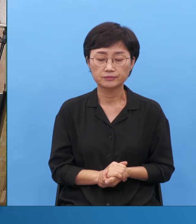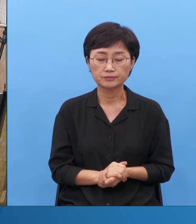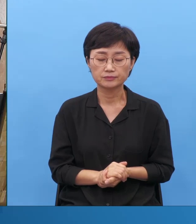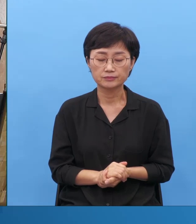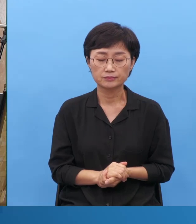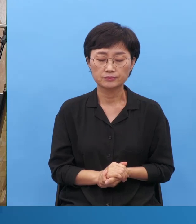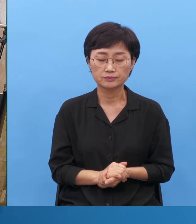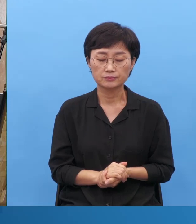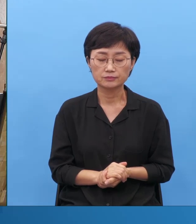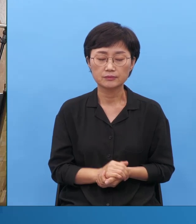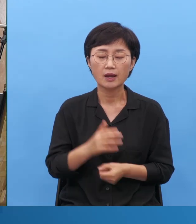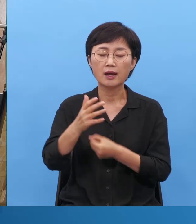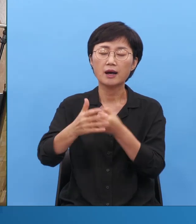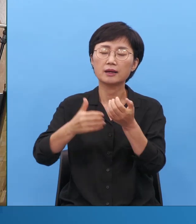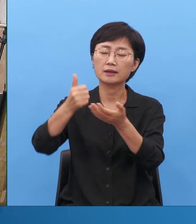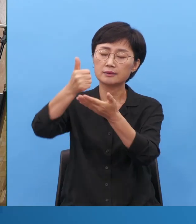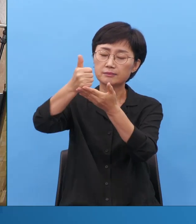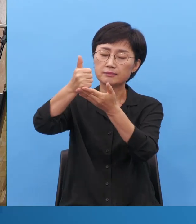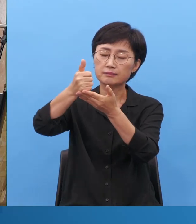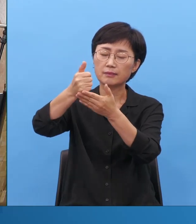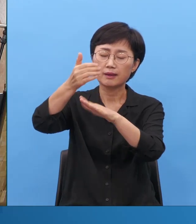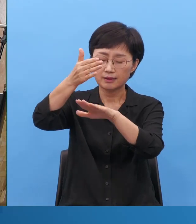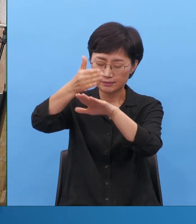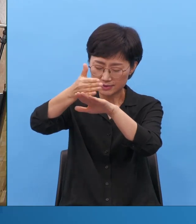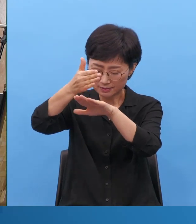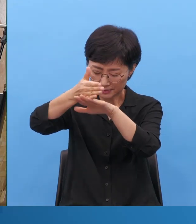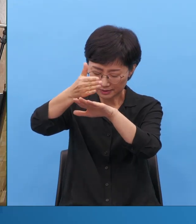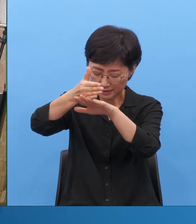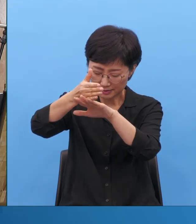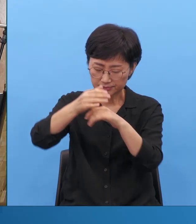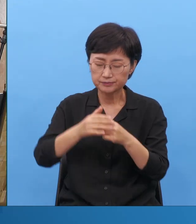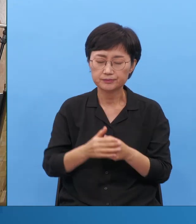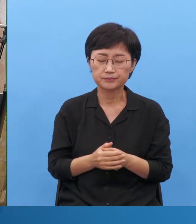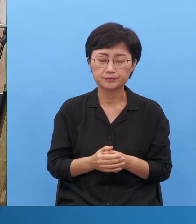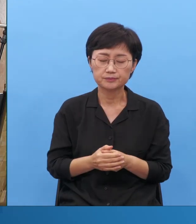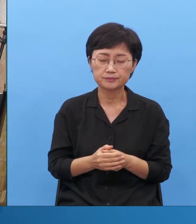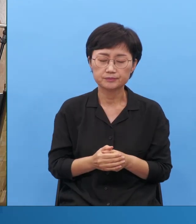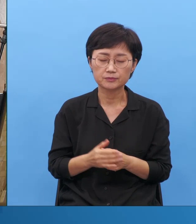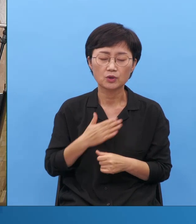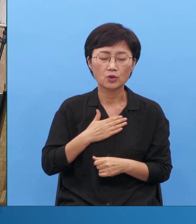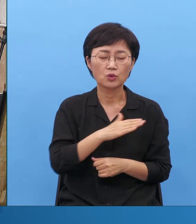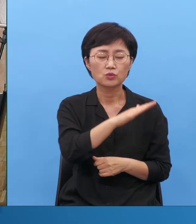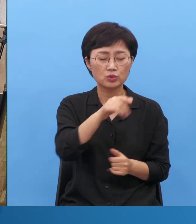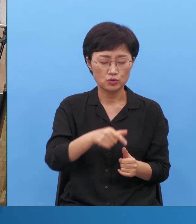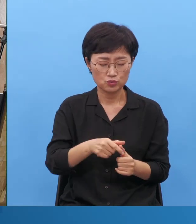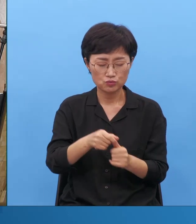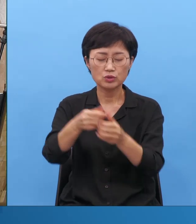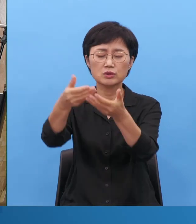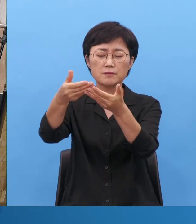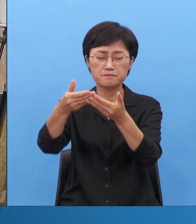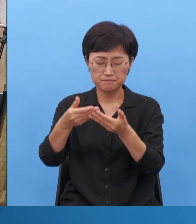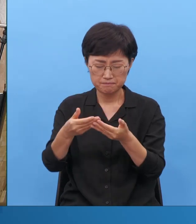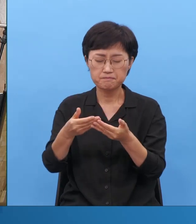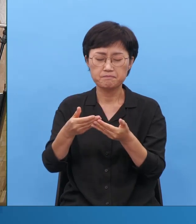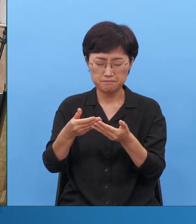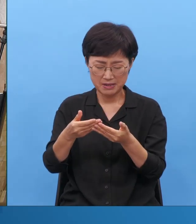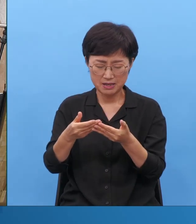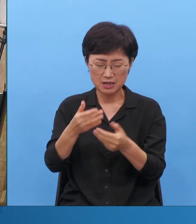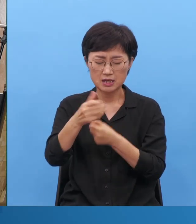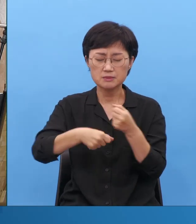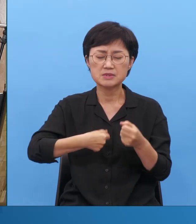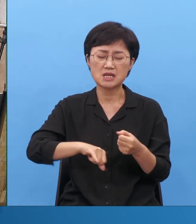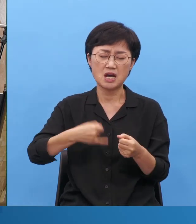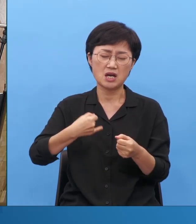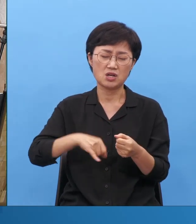Amen. 하나님께 감사를 드립니다. God, we give you thanks. 우리를 구원하여 주시고 영원한 하나님의 자녀로 신분과